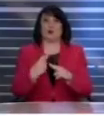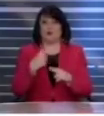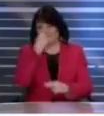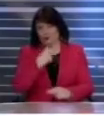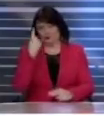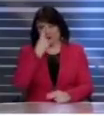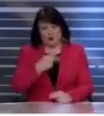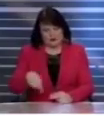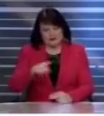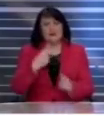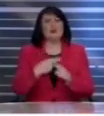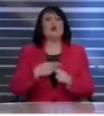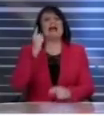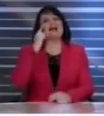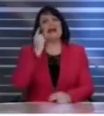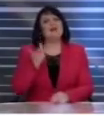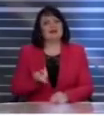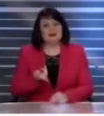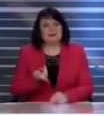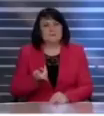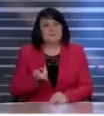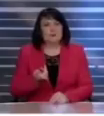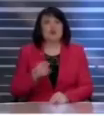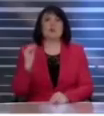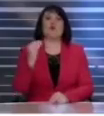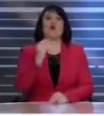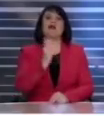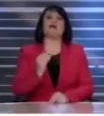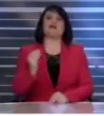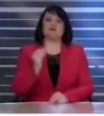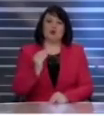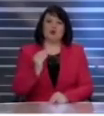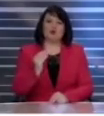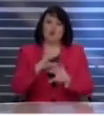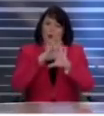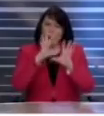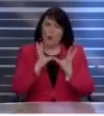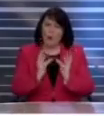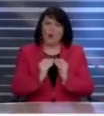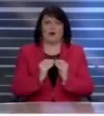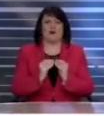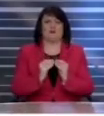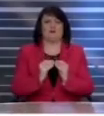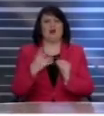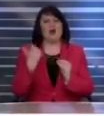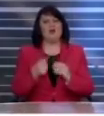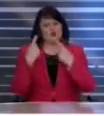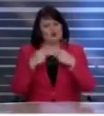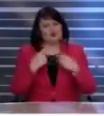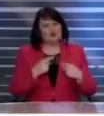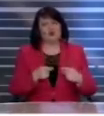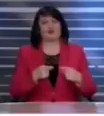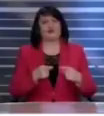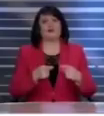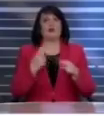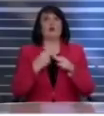είχαν καταλάβει ότι οι πολιτισμοί μας σε όλη την ποικιλότητα και την πλούτο τους είναι το βάθρο